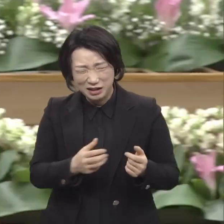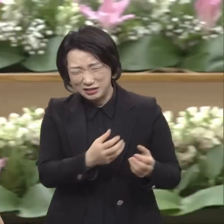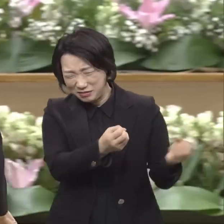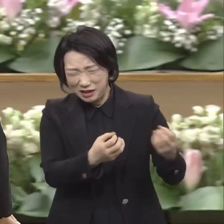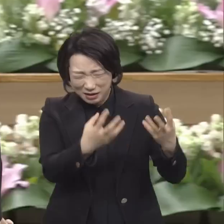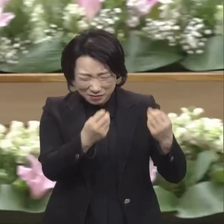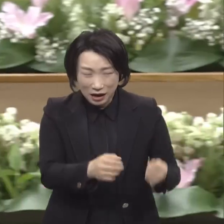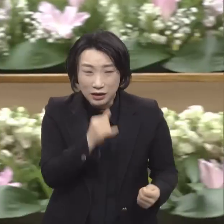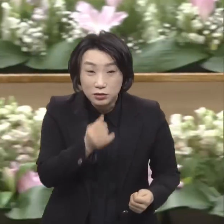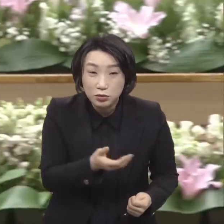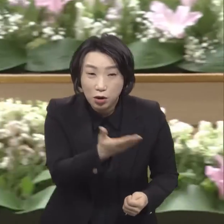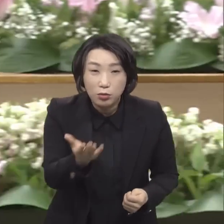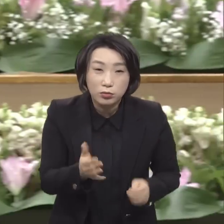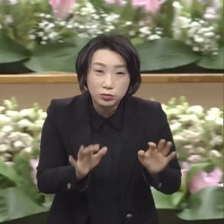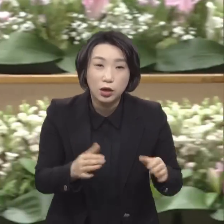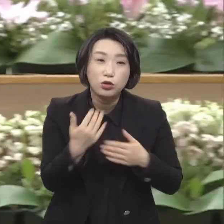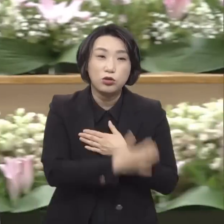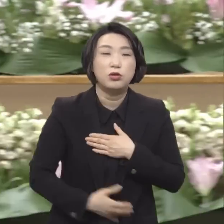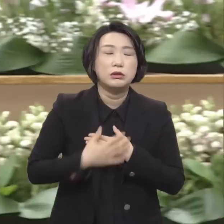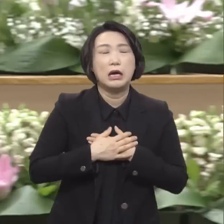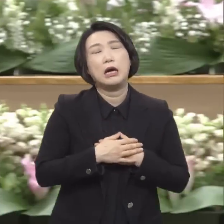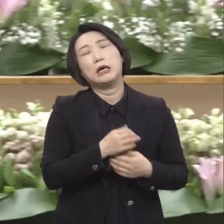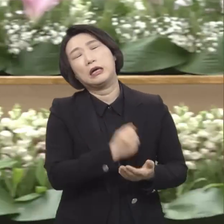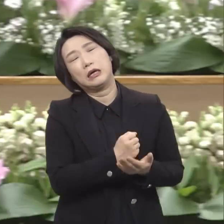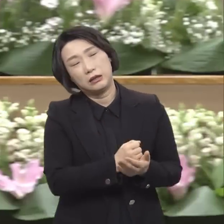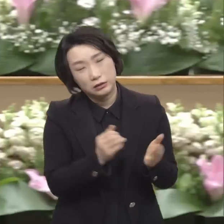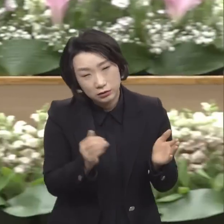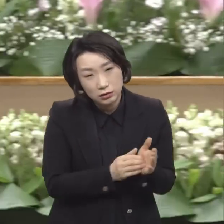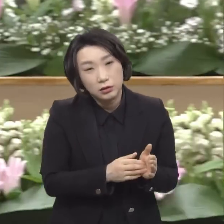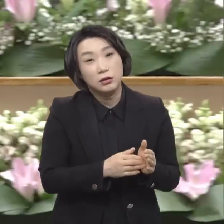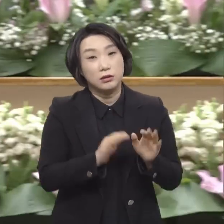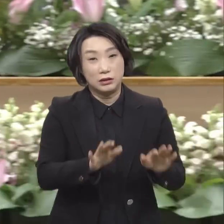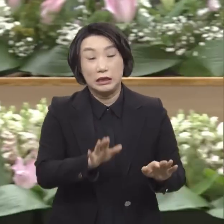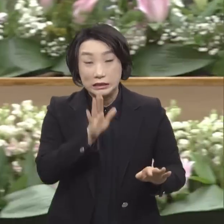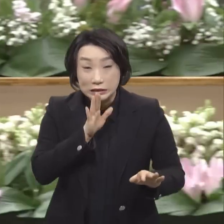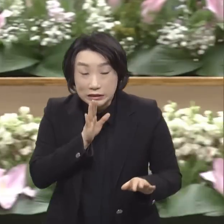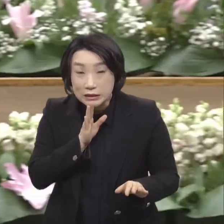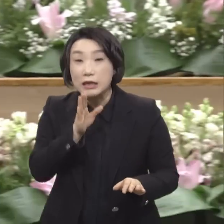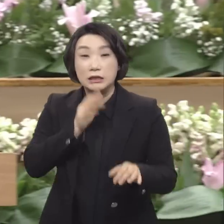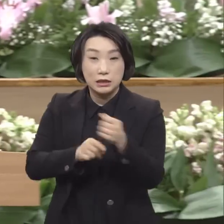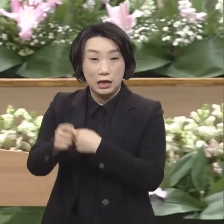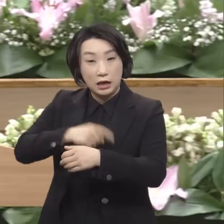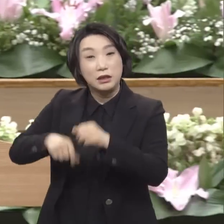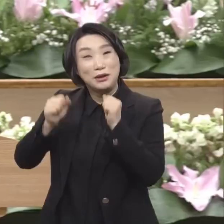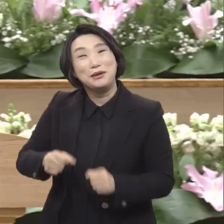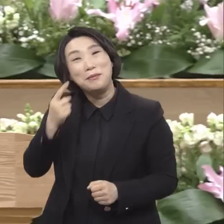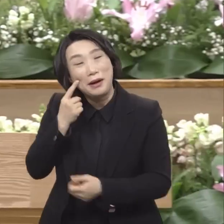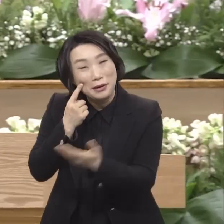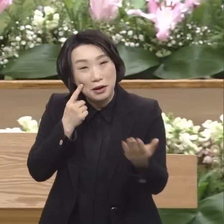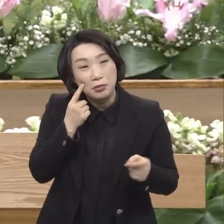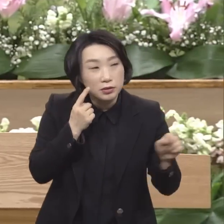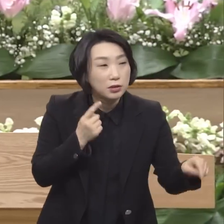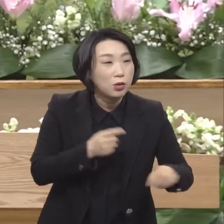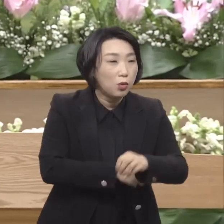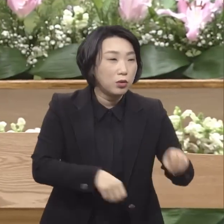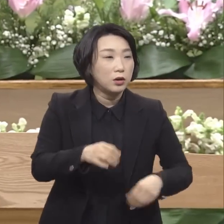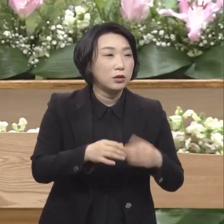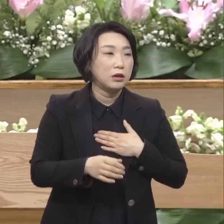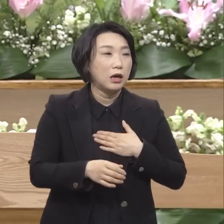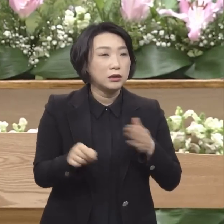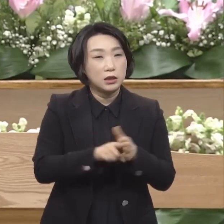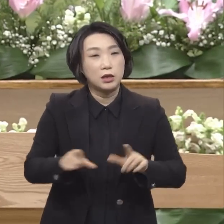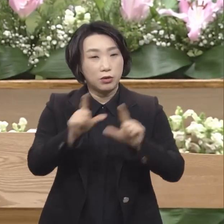다 해도 육체의 푸념이지 진짜 진리 안에 있다면 그것이 자유를